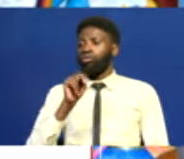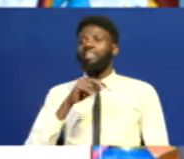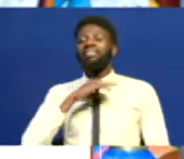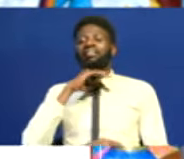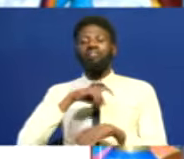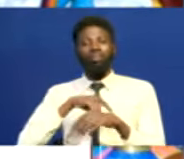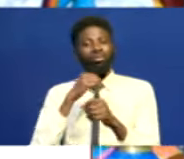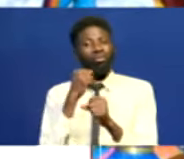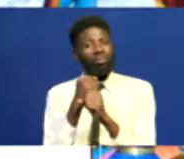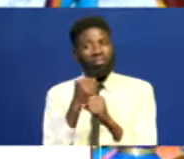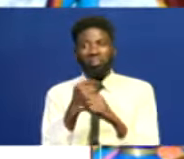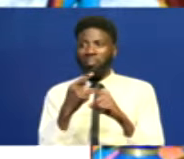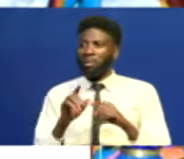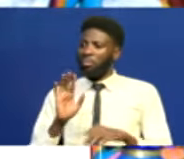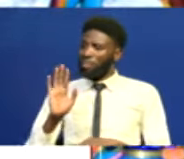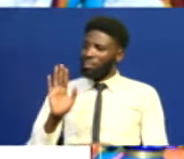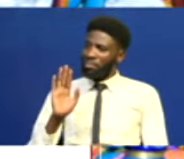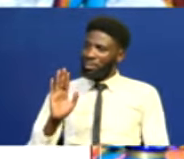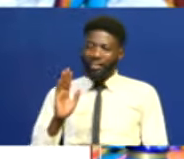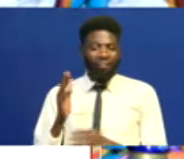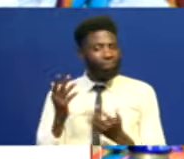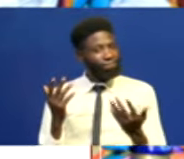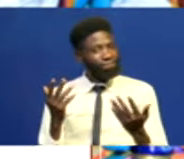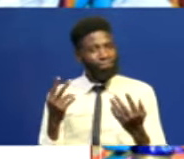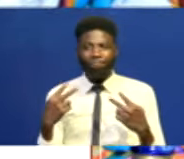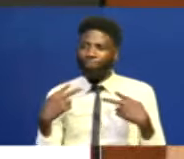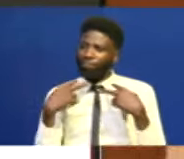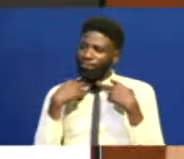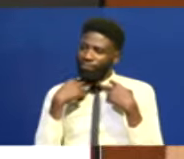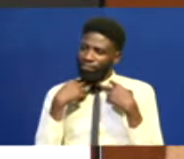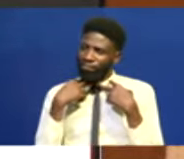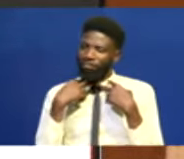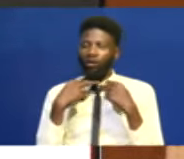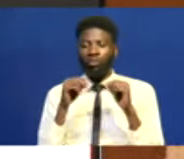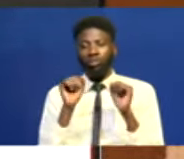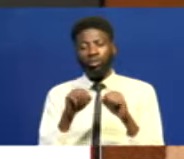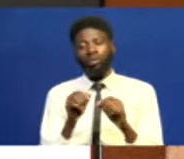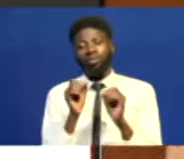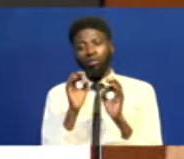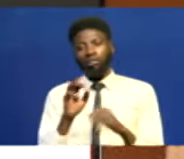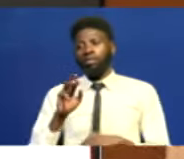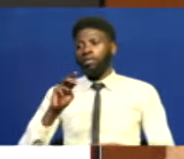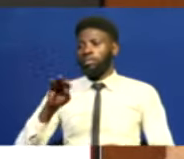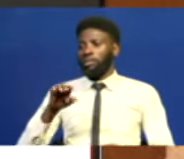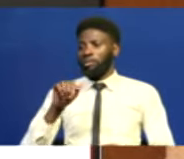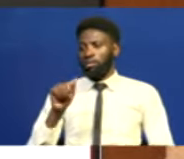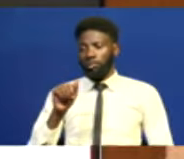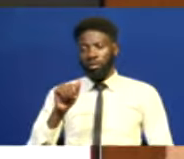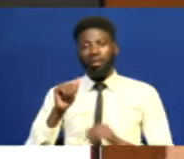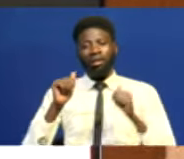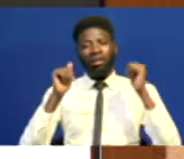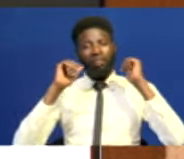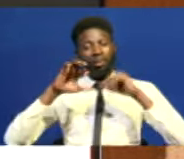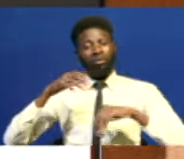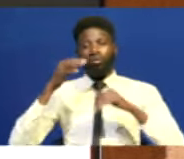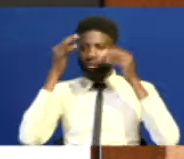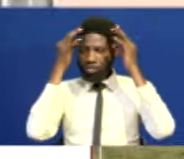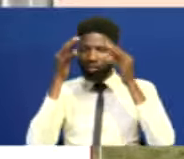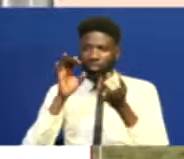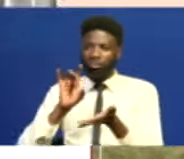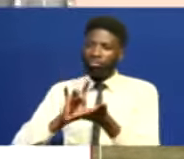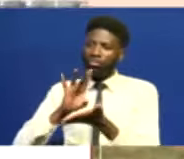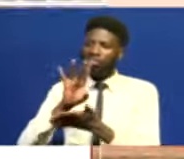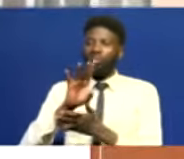kibarua chake kikaota nyasi karibuni iwapo wanachama wa bunge la kaunti ya Nyamira wataamua kumfurusha. Wanachama wa bunge la kaunti